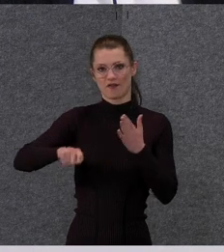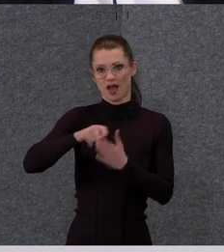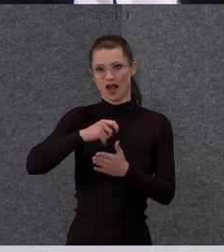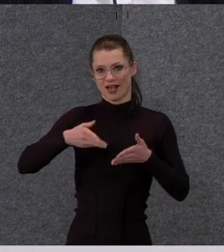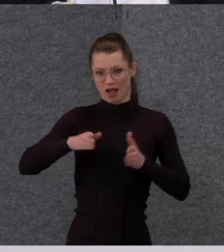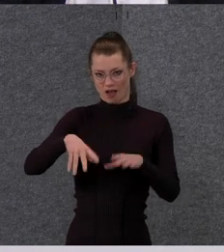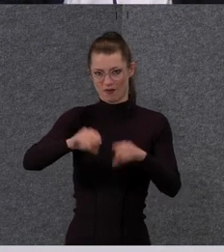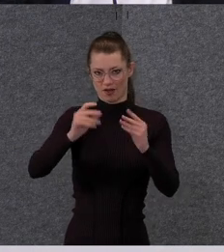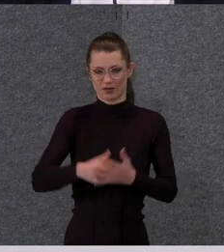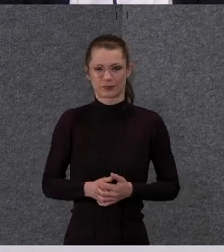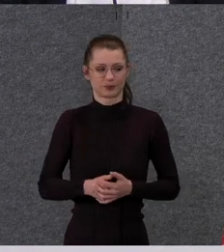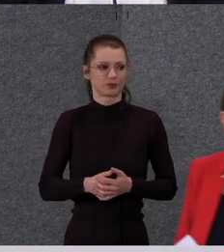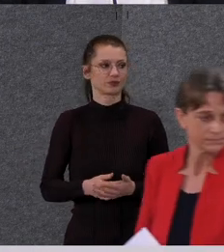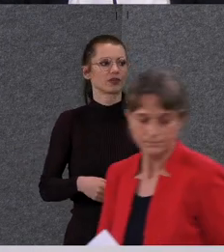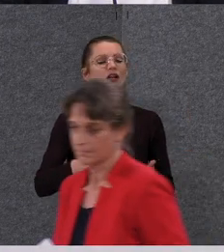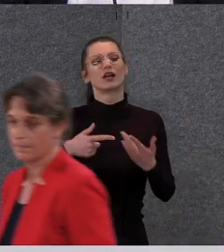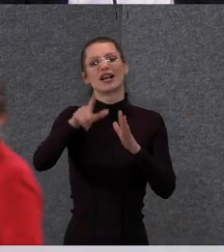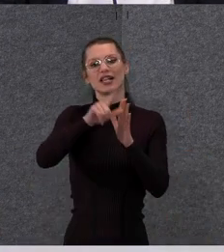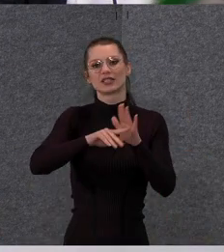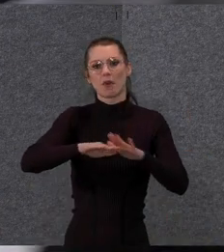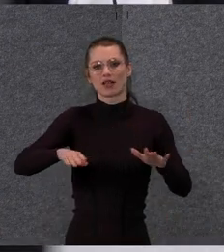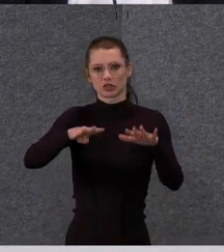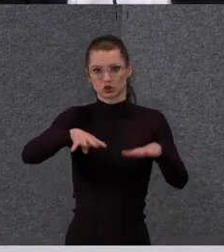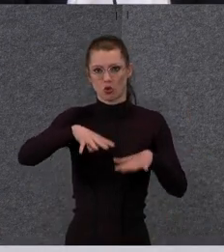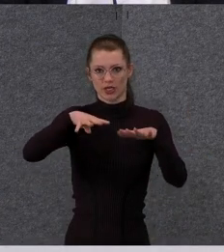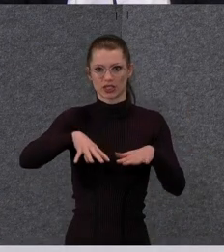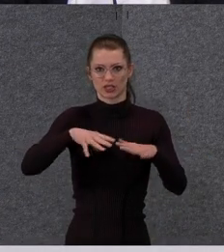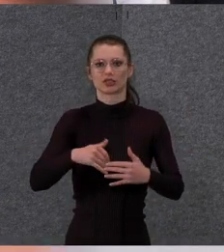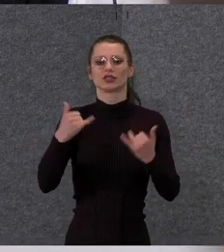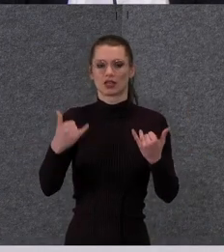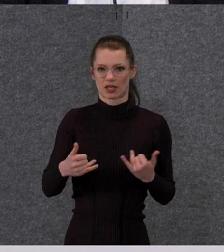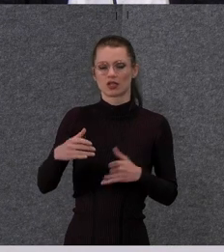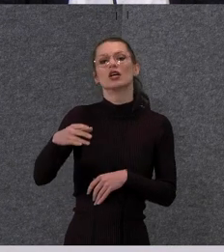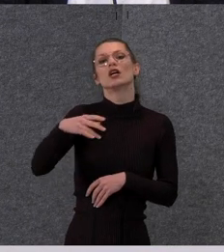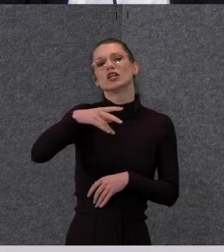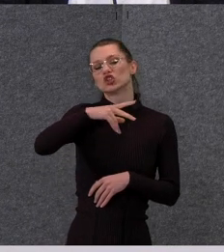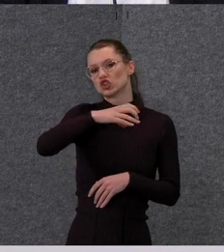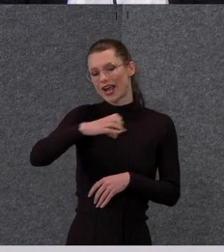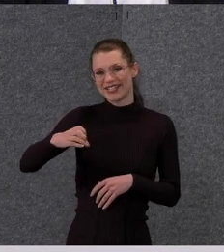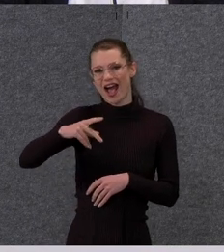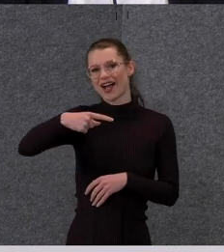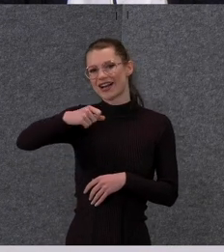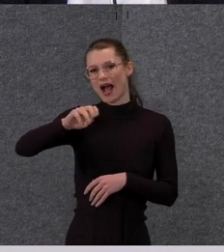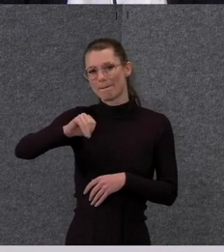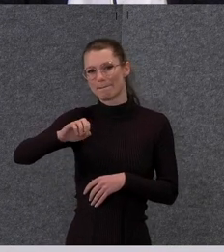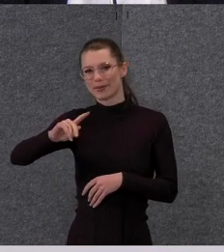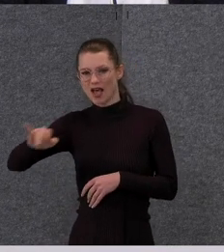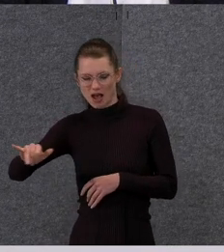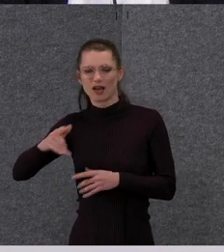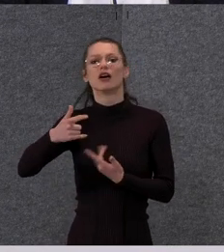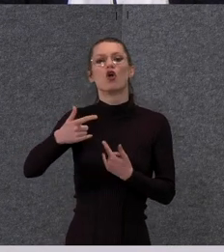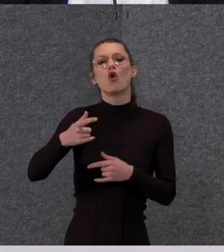einsteigen, und zur Wahl des Listenplatz 19. Hier haben sich vorgestellt Shahina Gambier aus dem KV